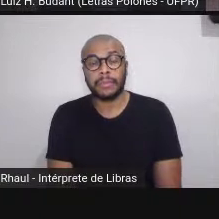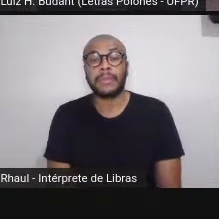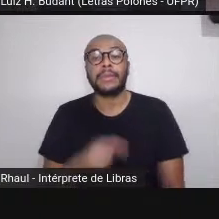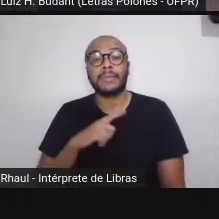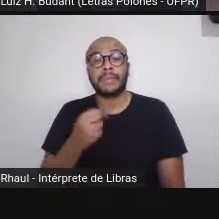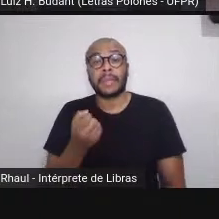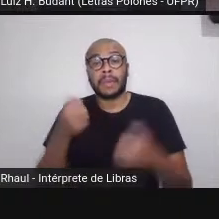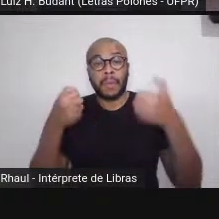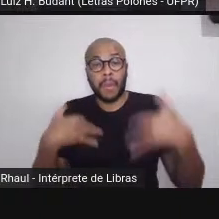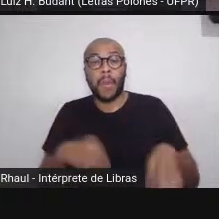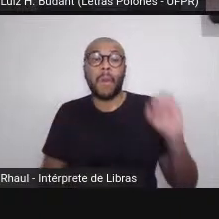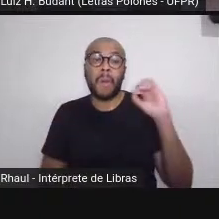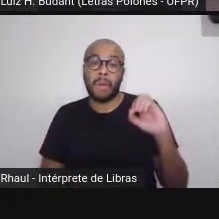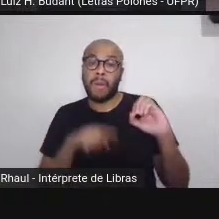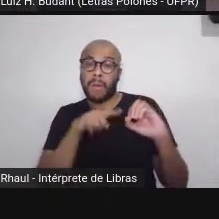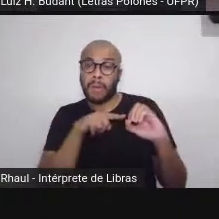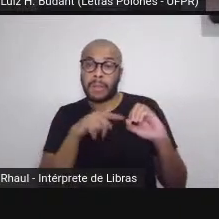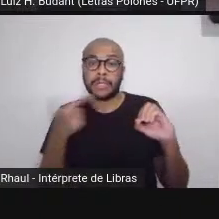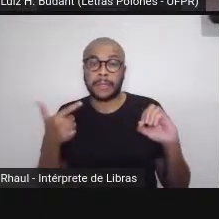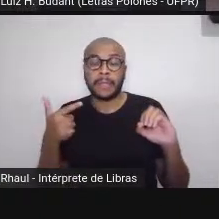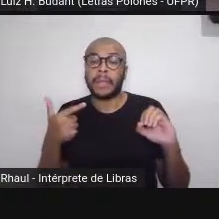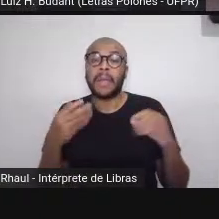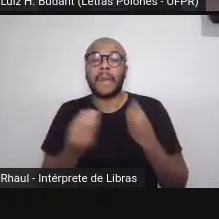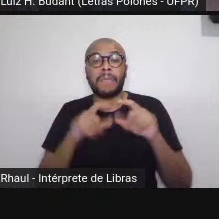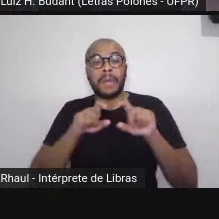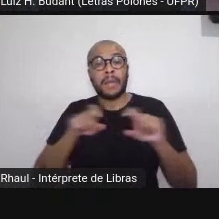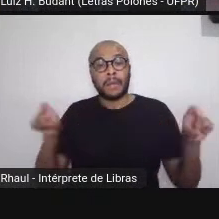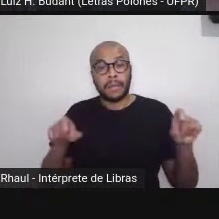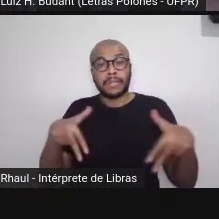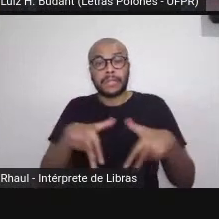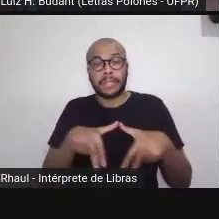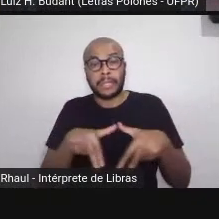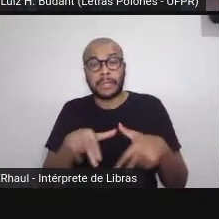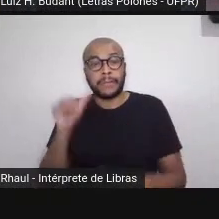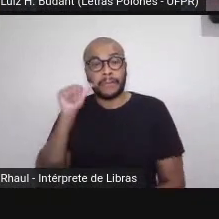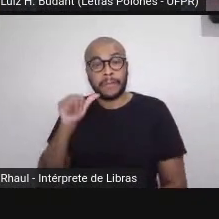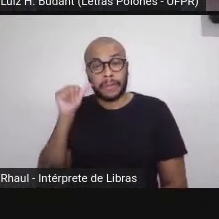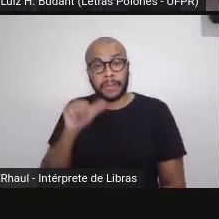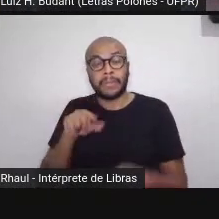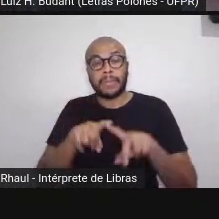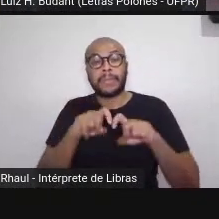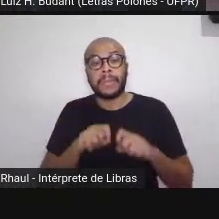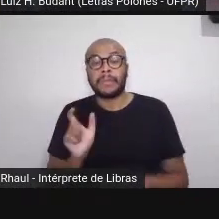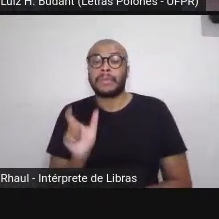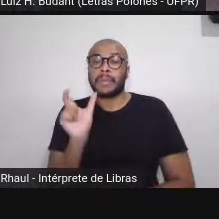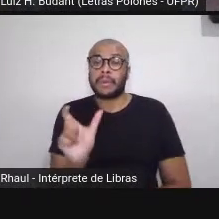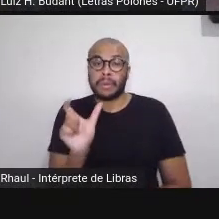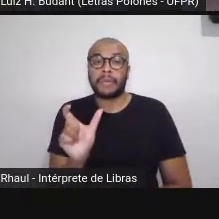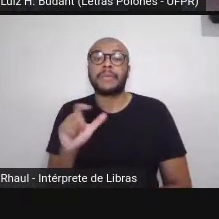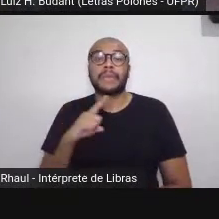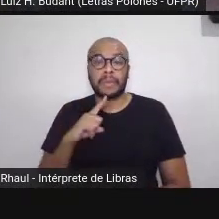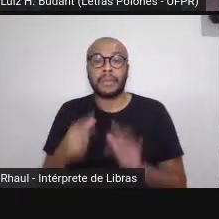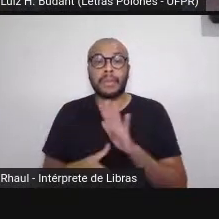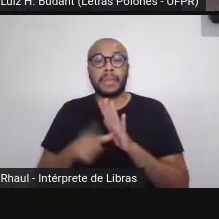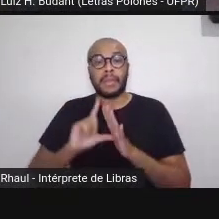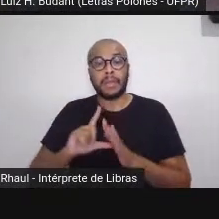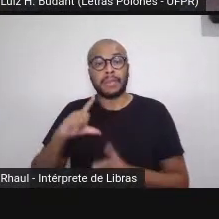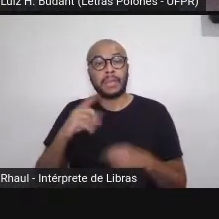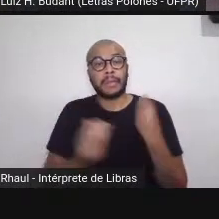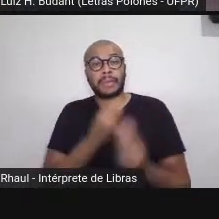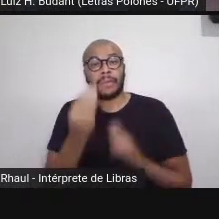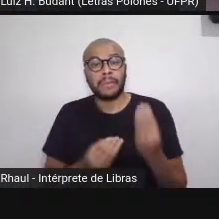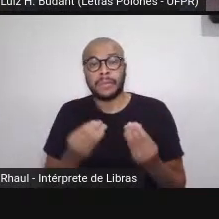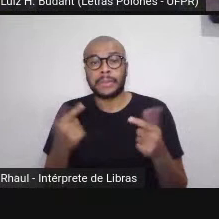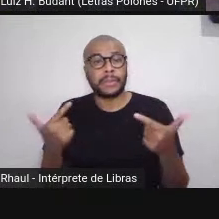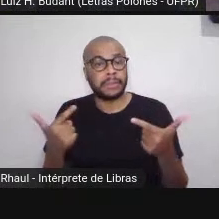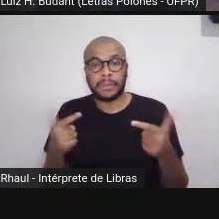branda, eles vão se declinar como sobrenomes do gênero feminino. Então, a palavra Wiosło, que já apareceu antes, ela não vai